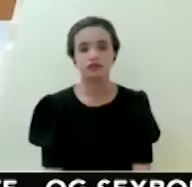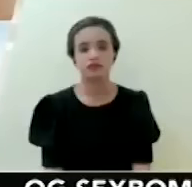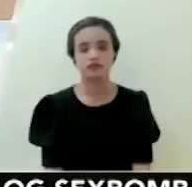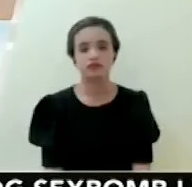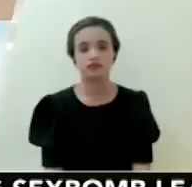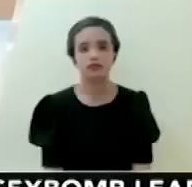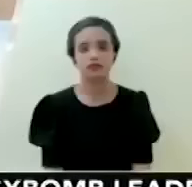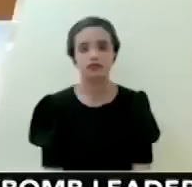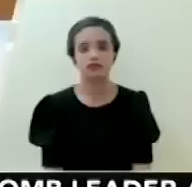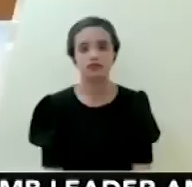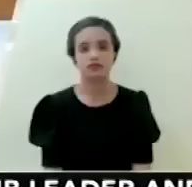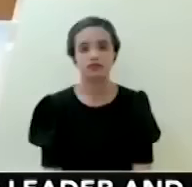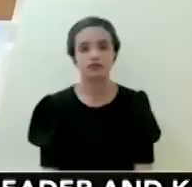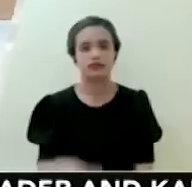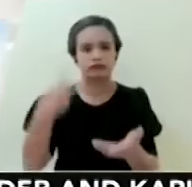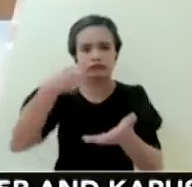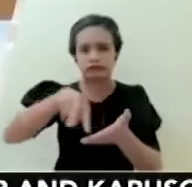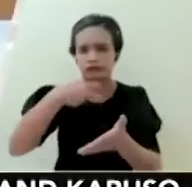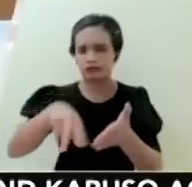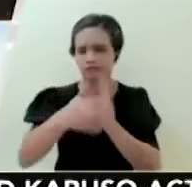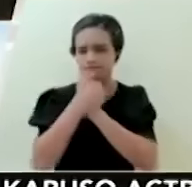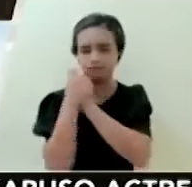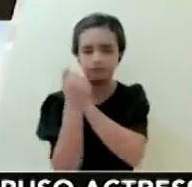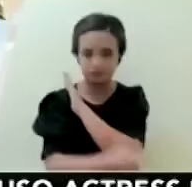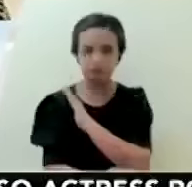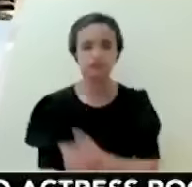Hataw kung hataw!